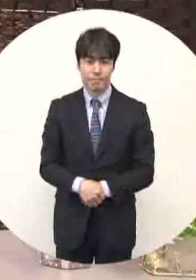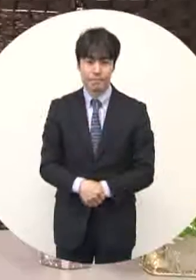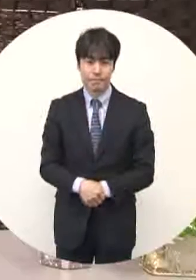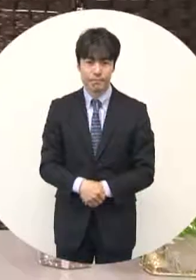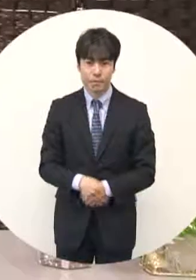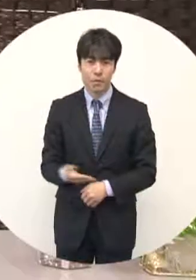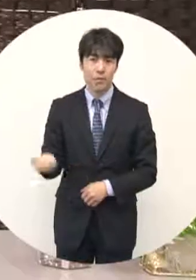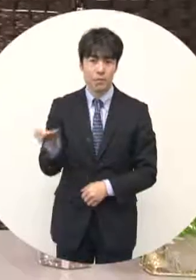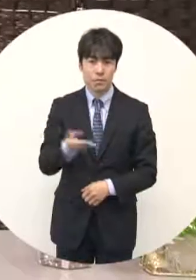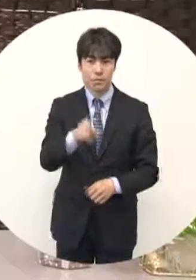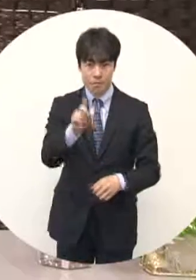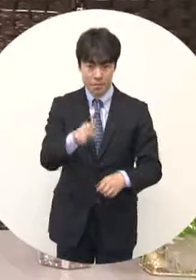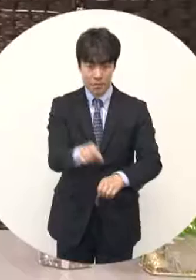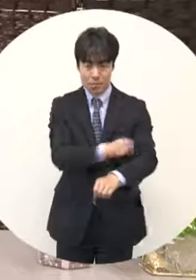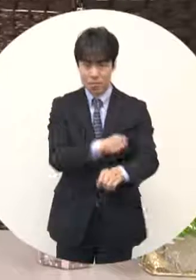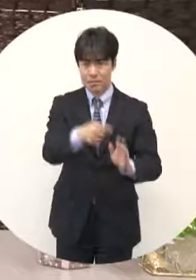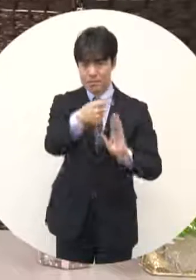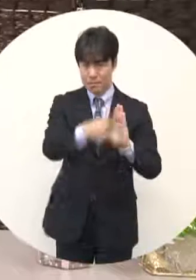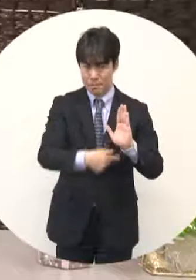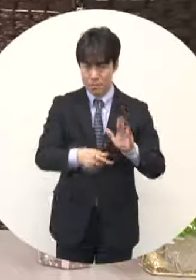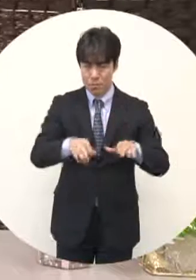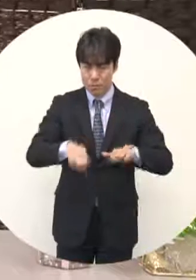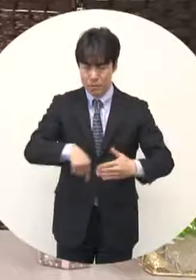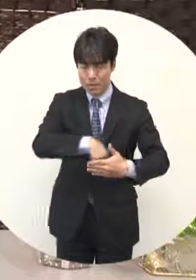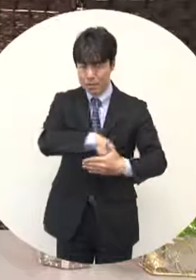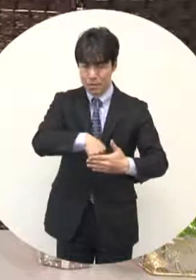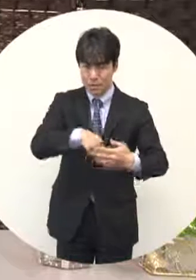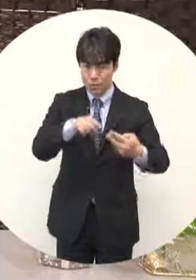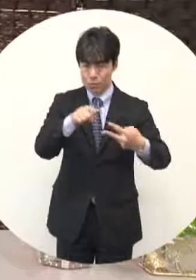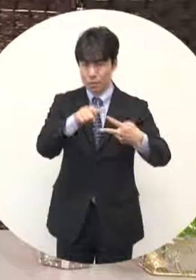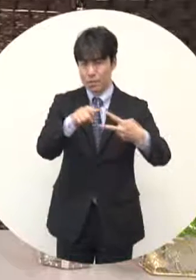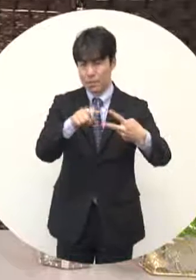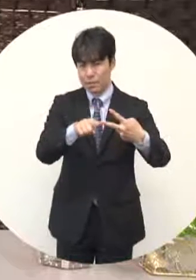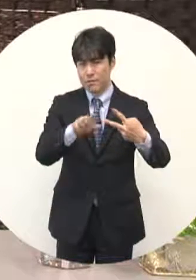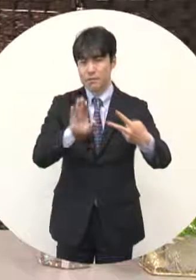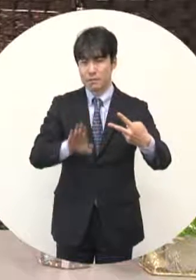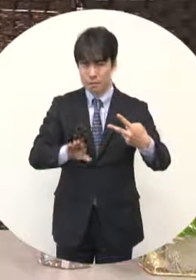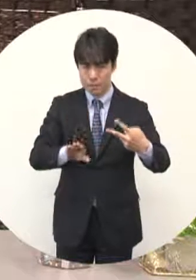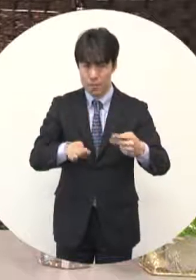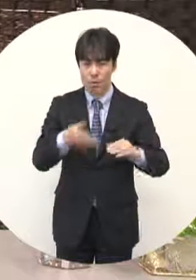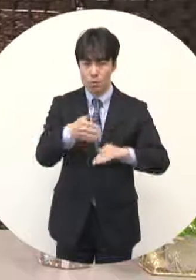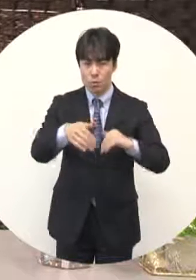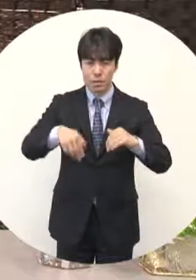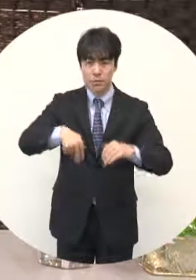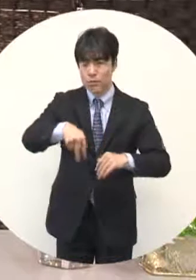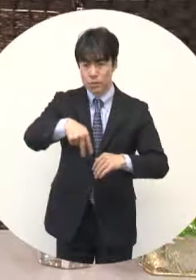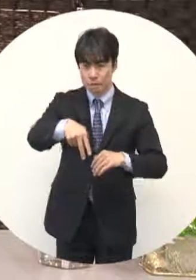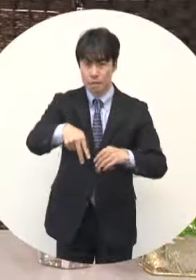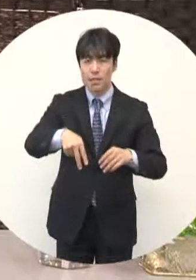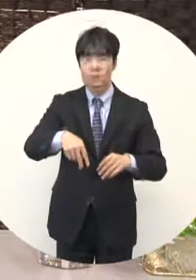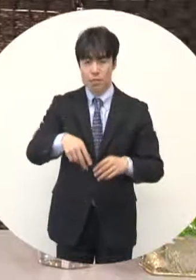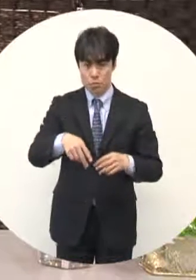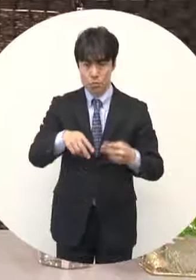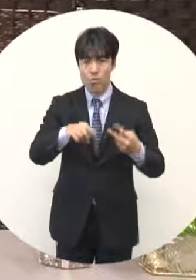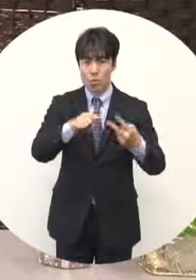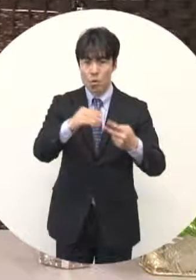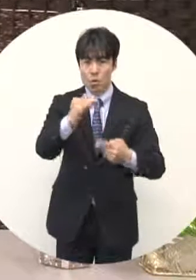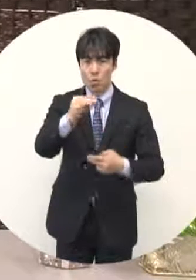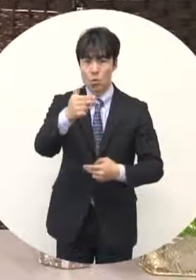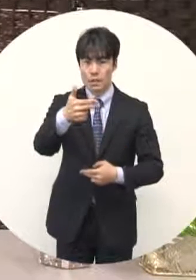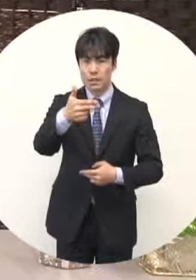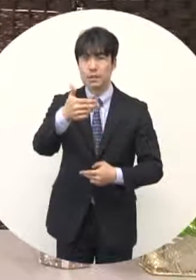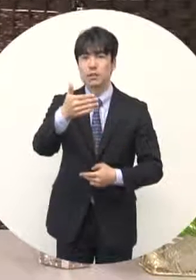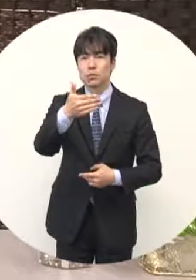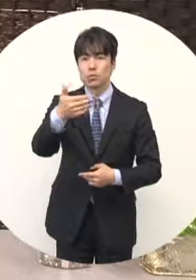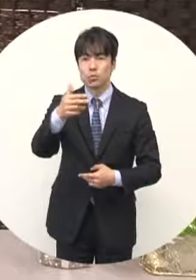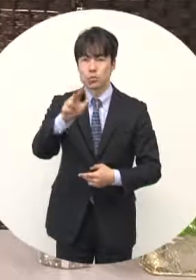続いては特集です。今回の特集は、2本立て越谷散歩と越谷ウォーカー。松